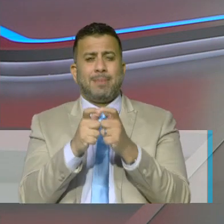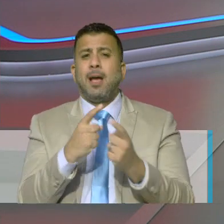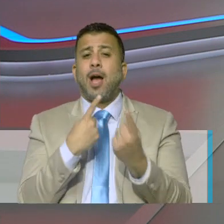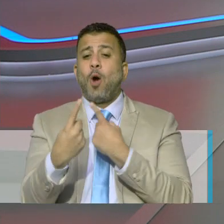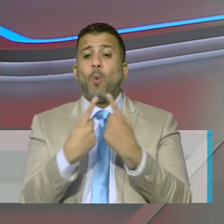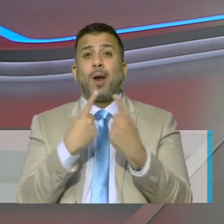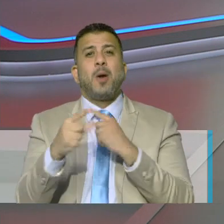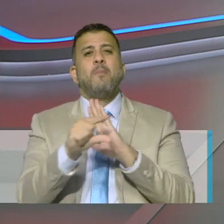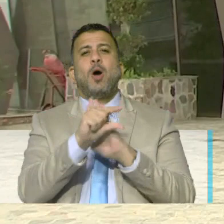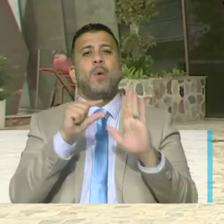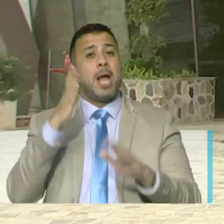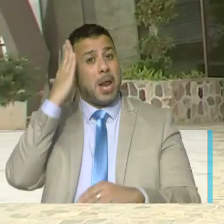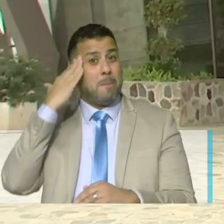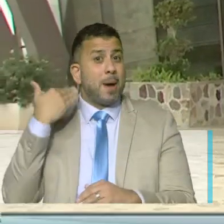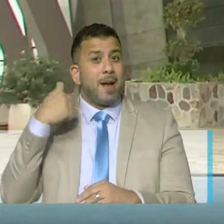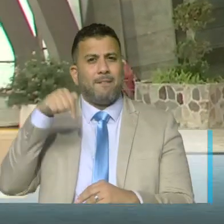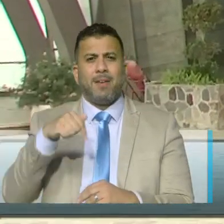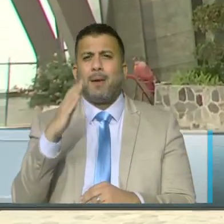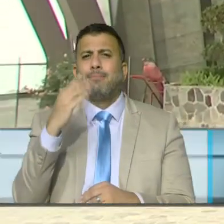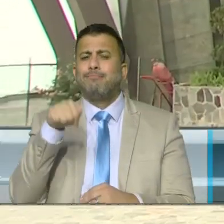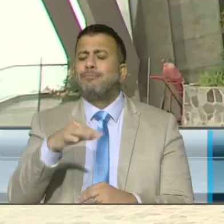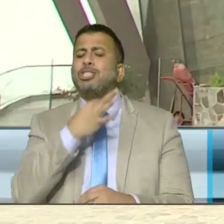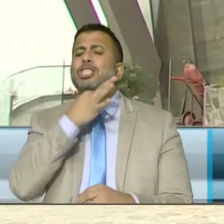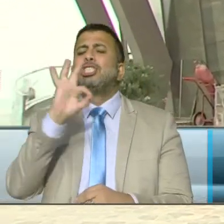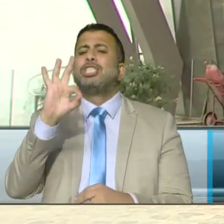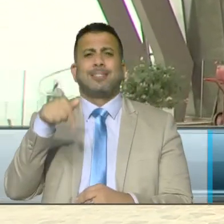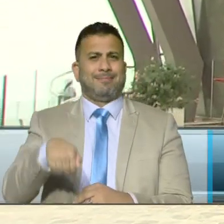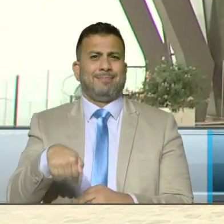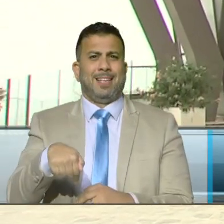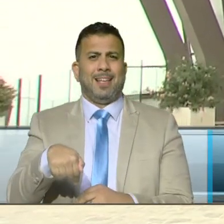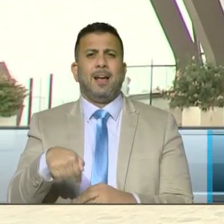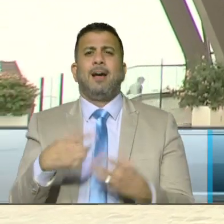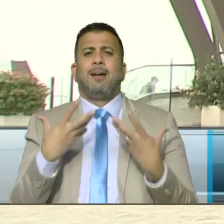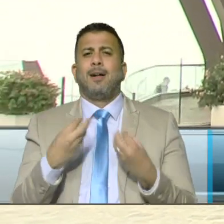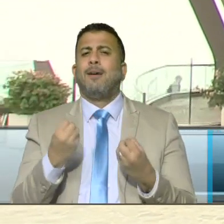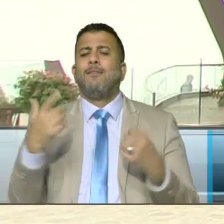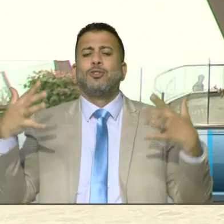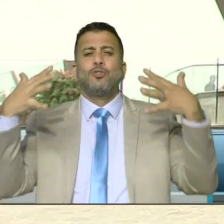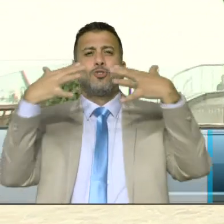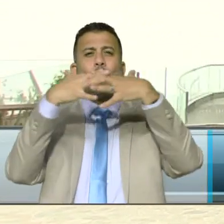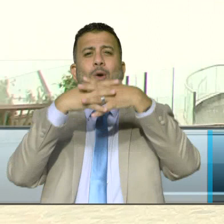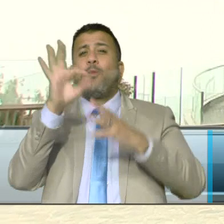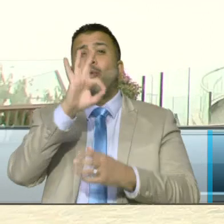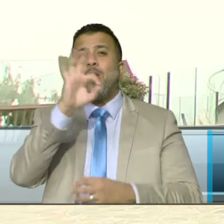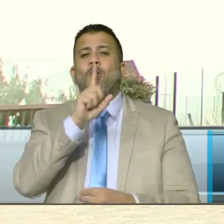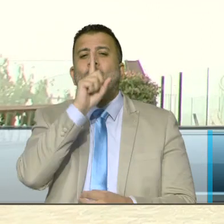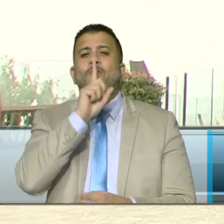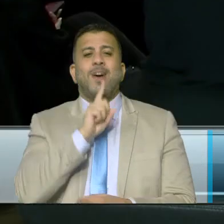جلسة حوارية بعنوان المرأة في مرايا العصر الحديث في استراحة السحب بمدينة